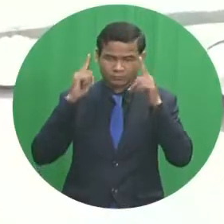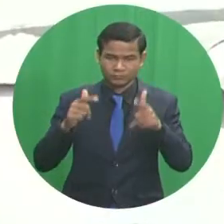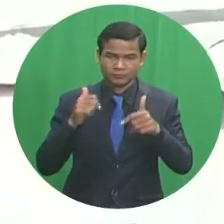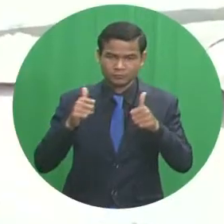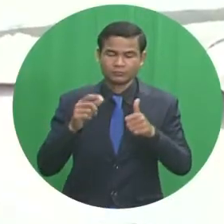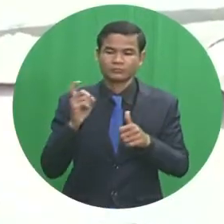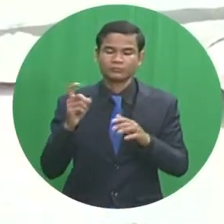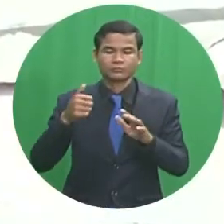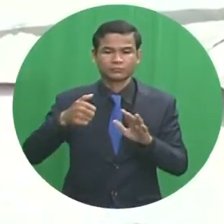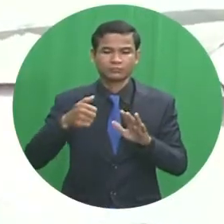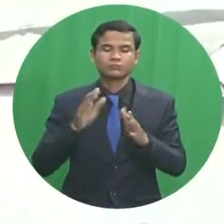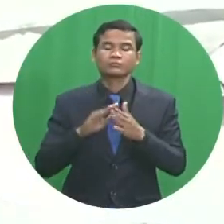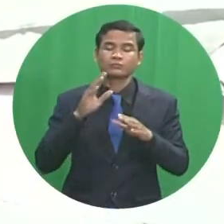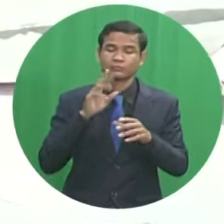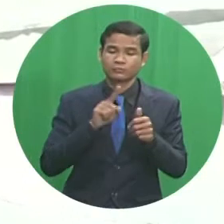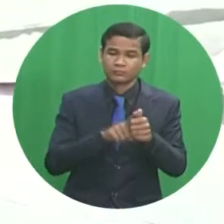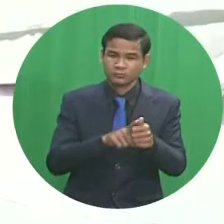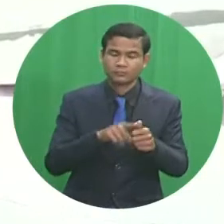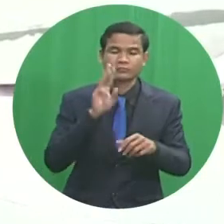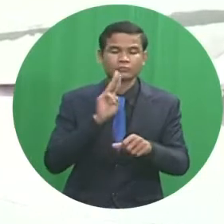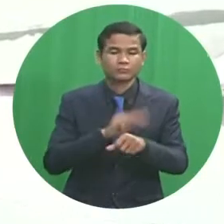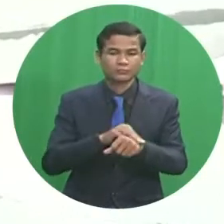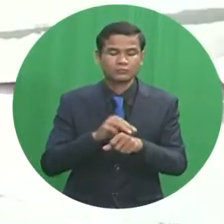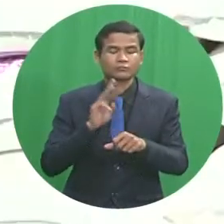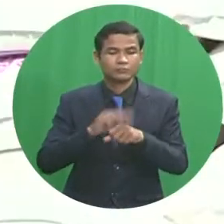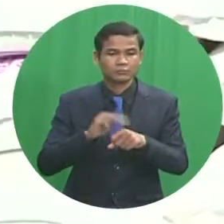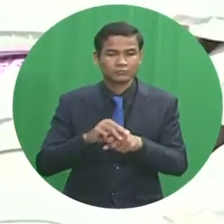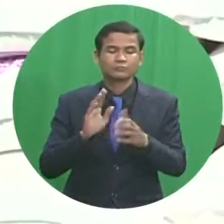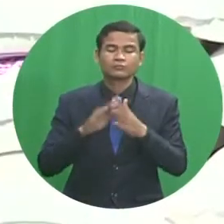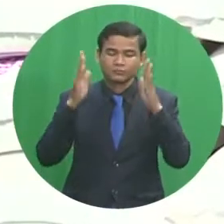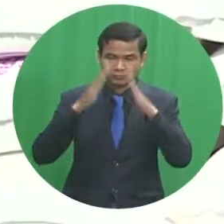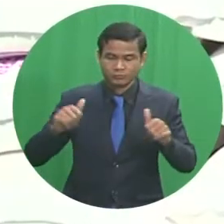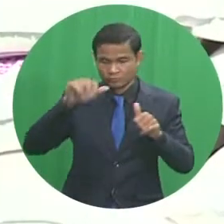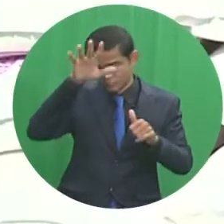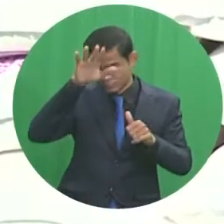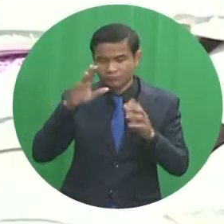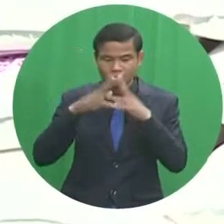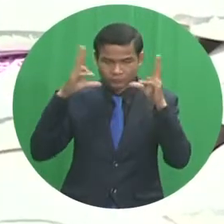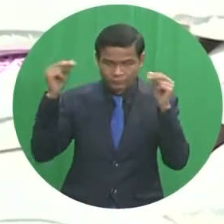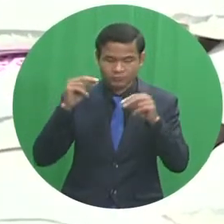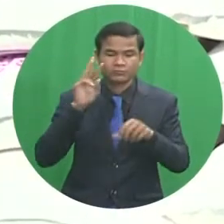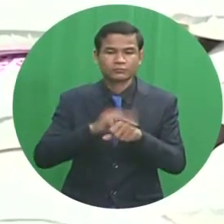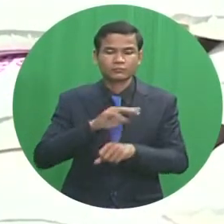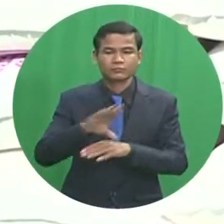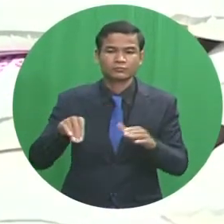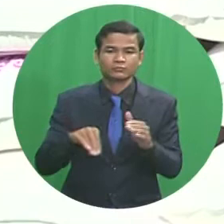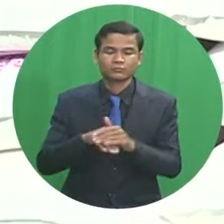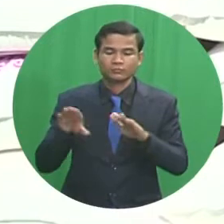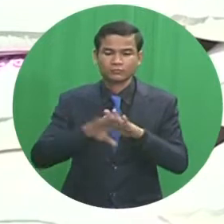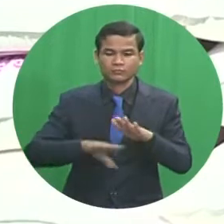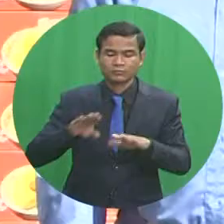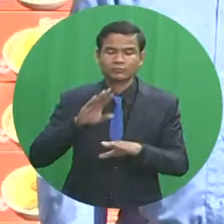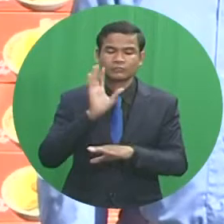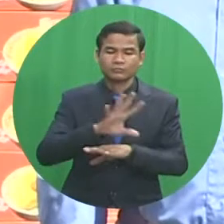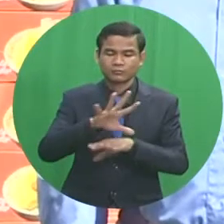ហនរដ្ឋមន្ត្រីអមក្រសួងព្រះបរមរាជវាំងព្រមទាំងមន្ត្រីក្នុងក្រសួងស្ថាប័នពាក់ព័ន្ធនិងអាជ្ញាធរដែនដី